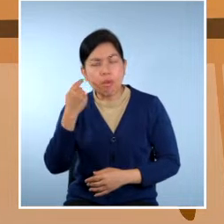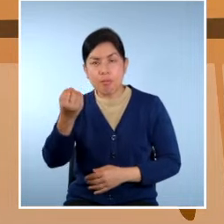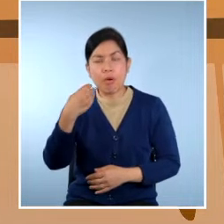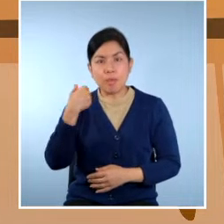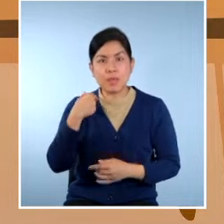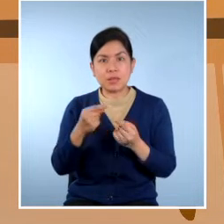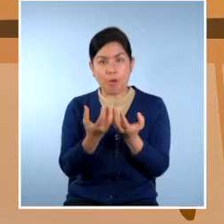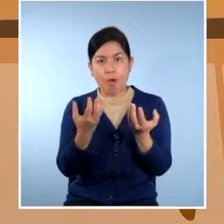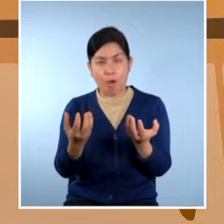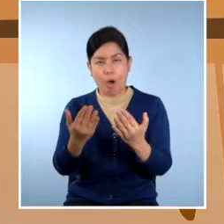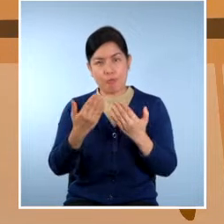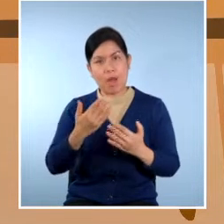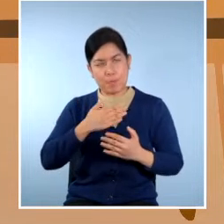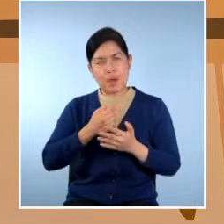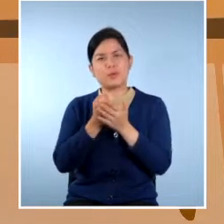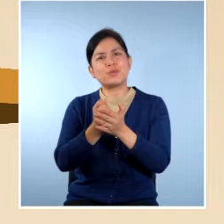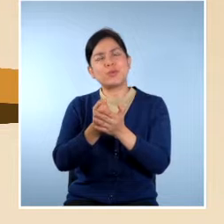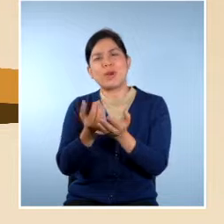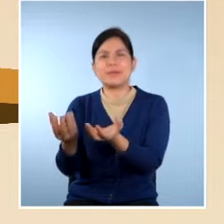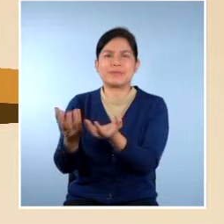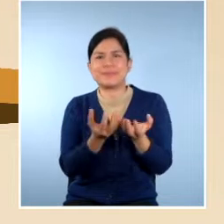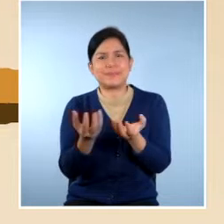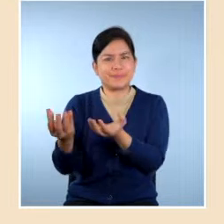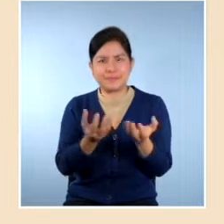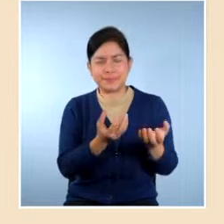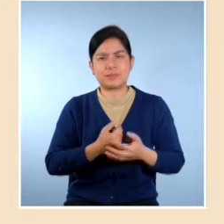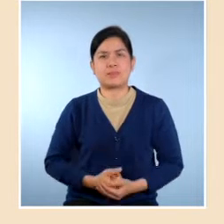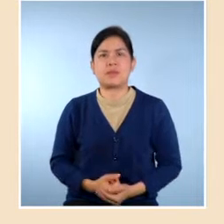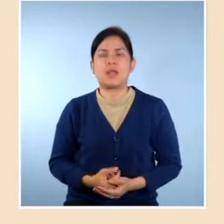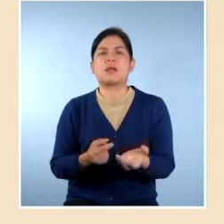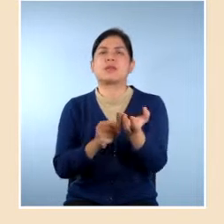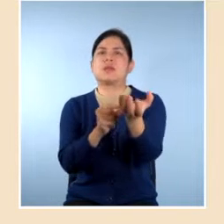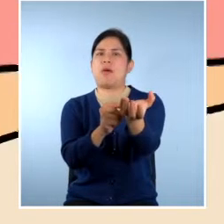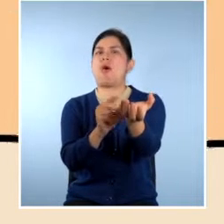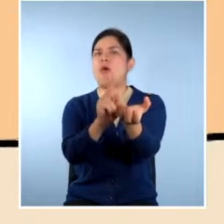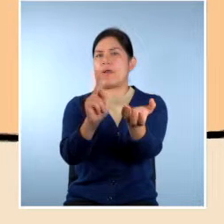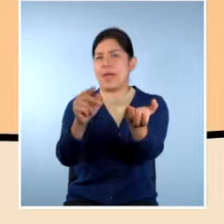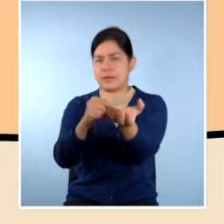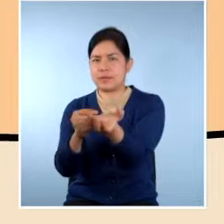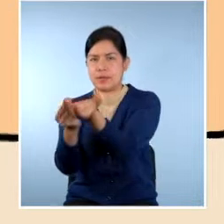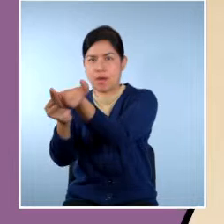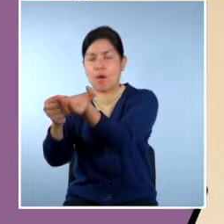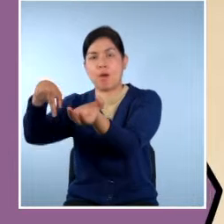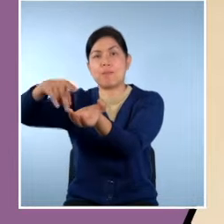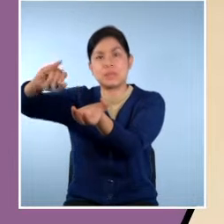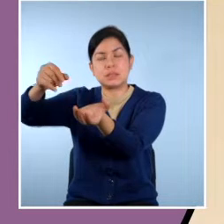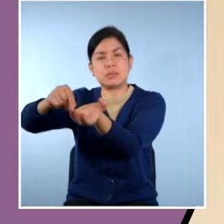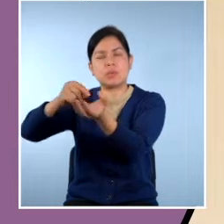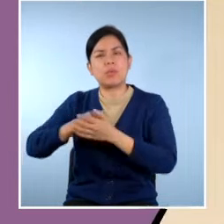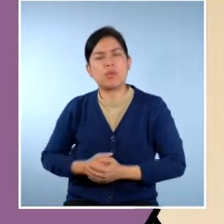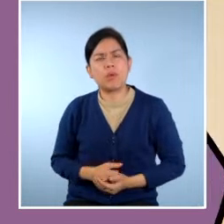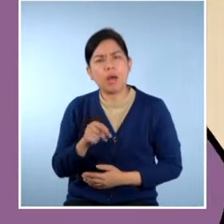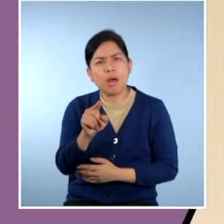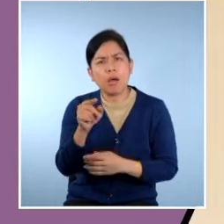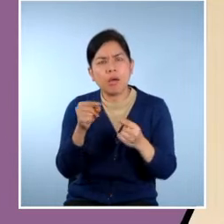ากของฝากก่อนเลยจะมาช่วยถือครับอ้าว Titicicicicicicicicicicicicicicicic